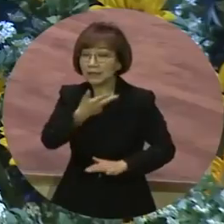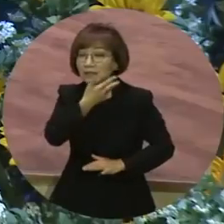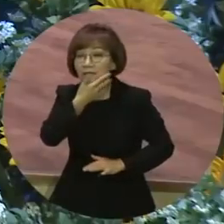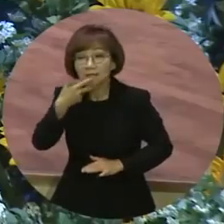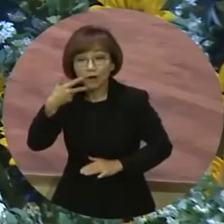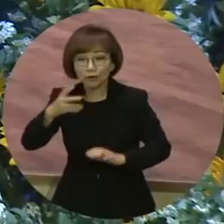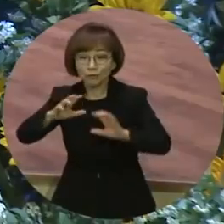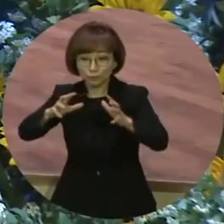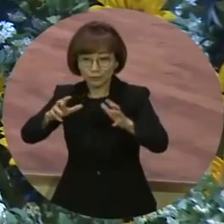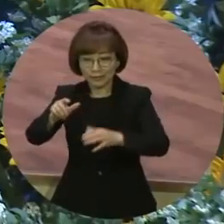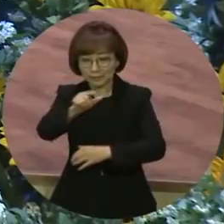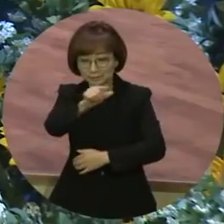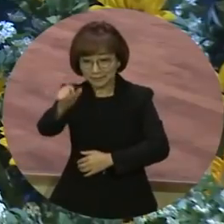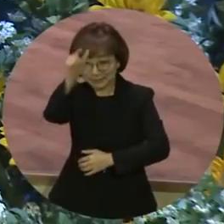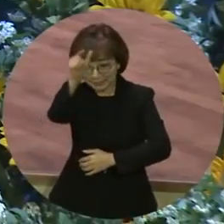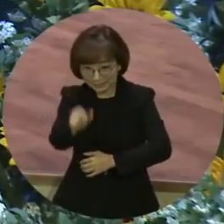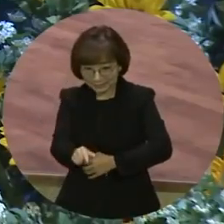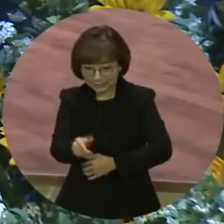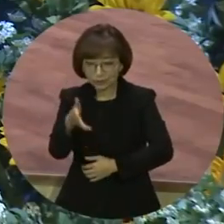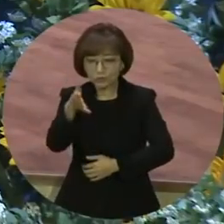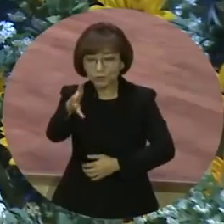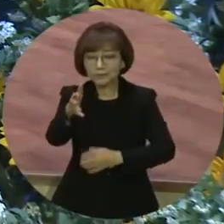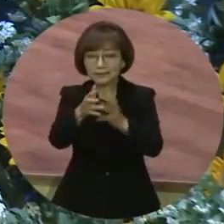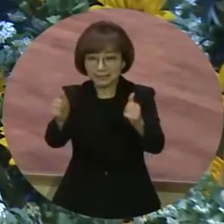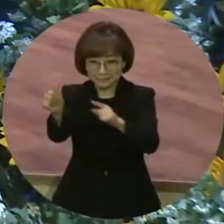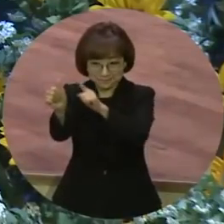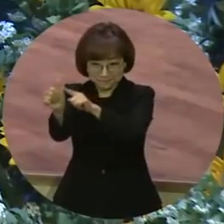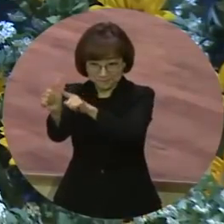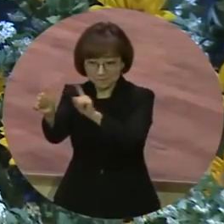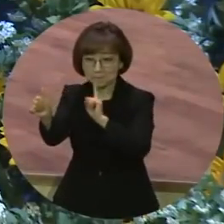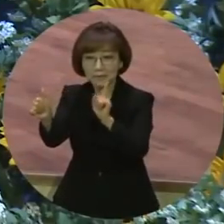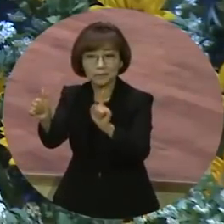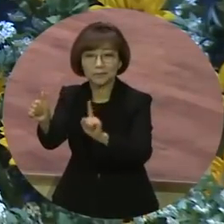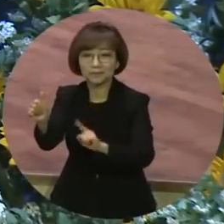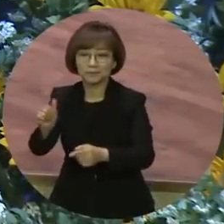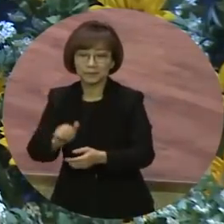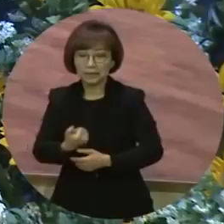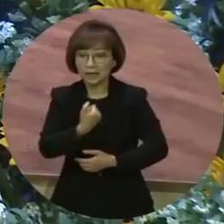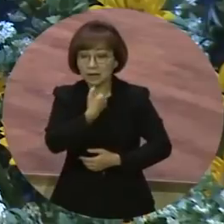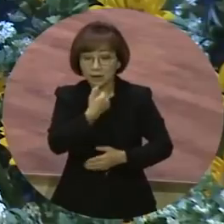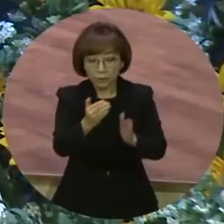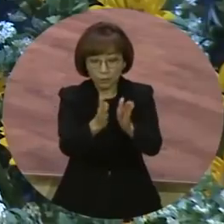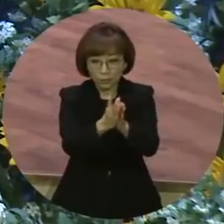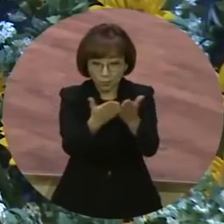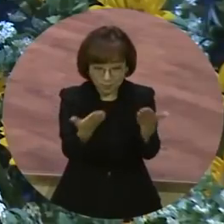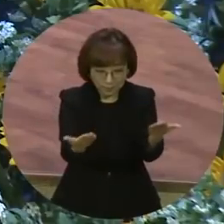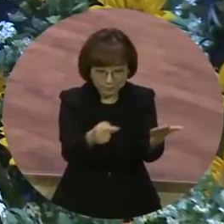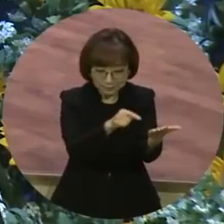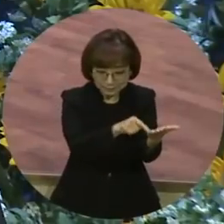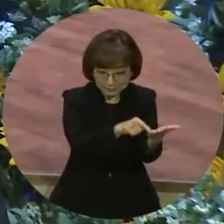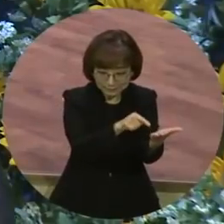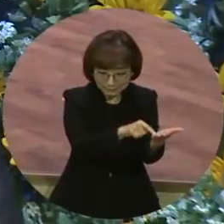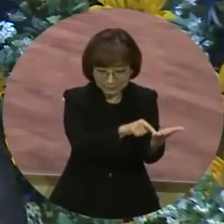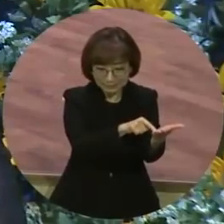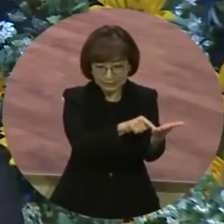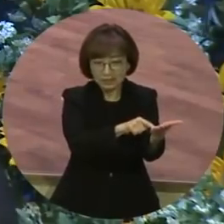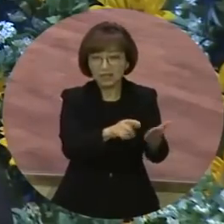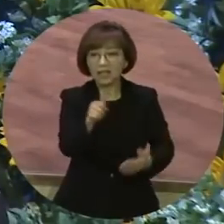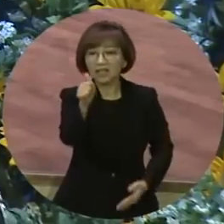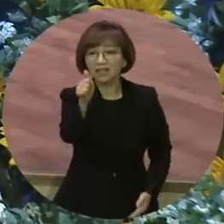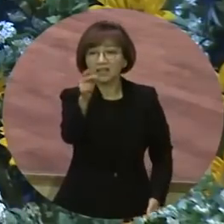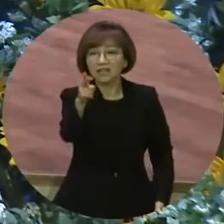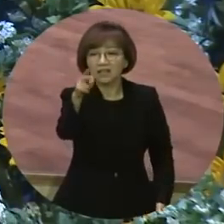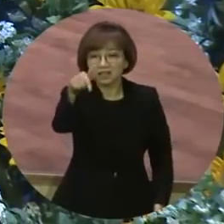신학자 F.F. 브리스라는 신학자는 로마서를 가르쳐서 혁명의